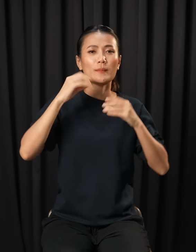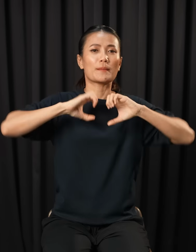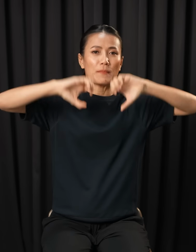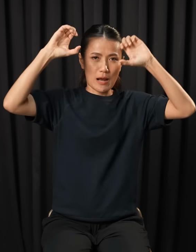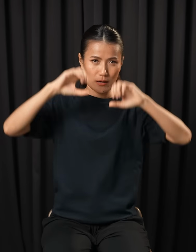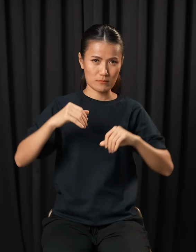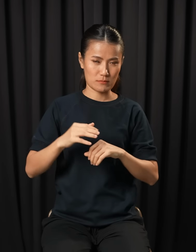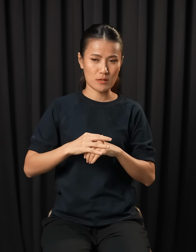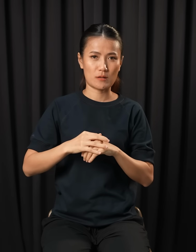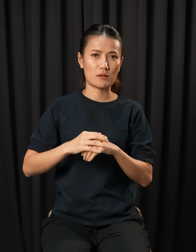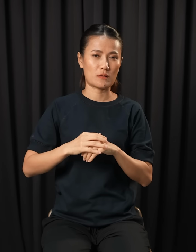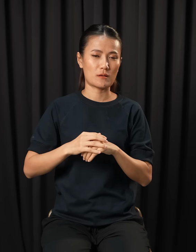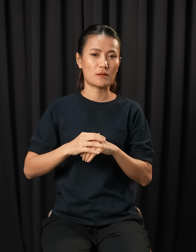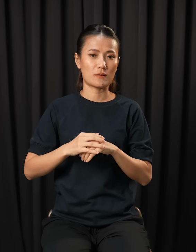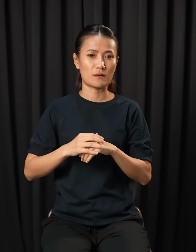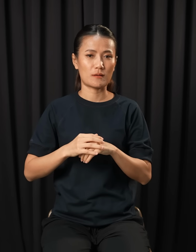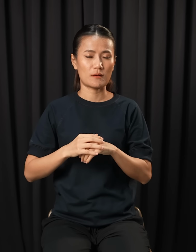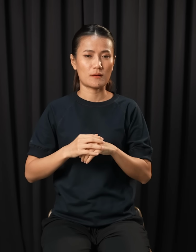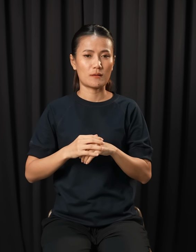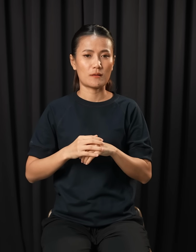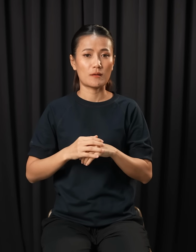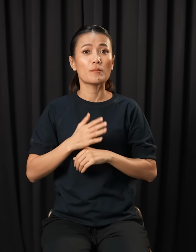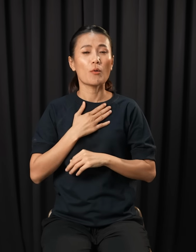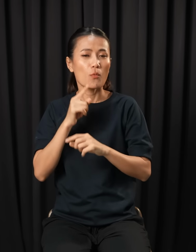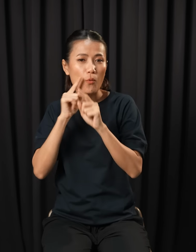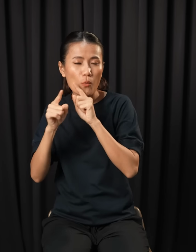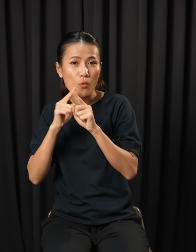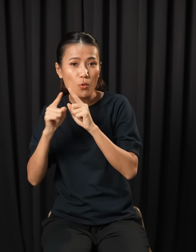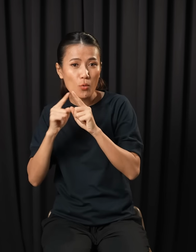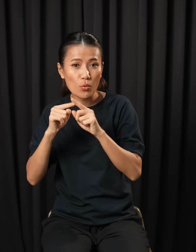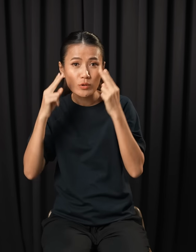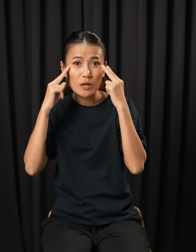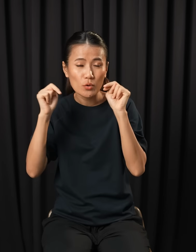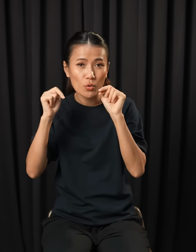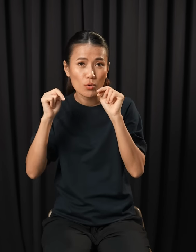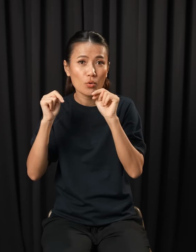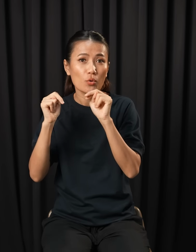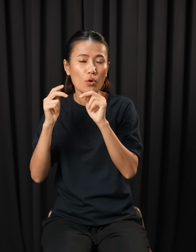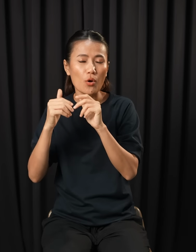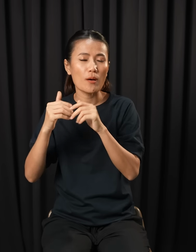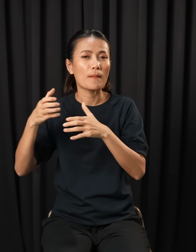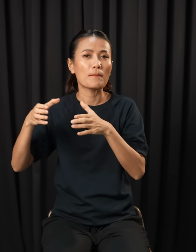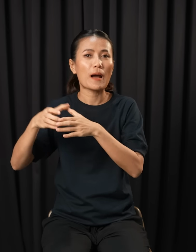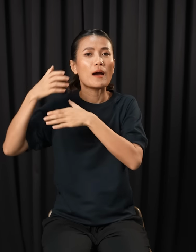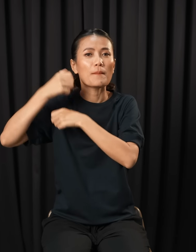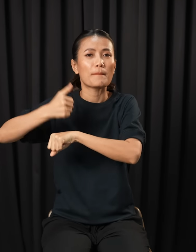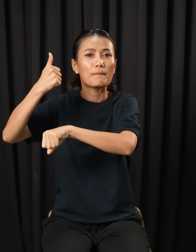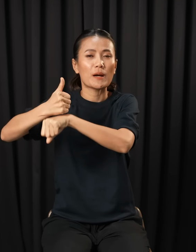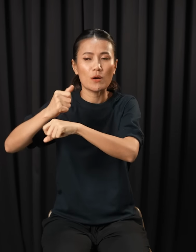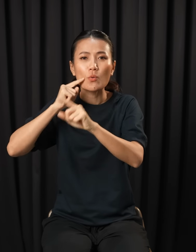ขอน้ำหนักจากประชาชนให้ได้มากที่สุดเพื่อที่จะให้เราไปปิดสวิตช์สองปอแล้วก ็บนพื้นฐานว่าคือผมคุ